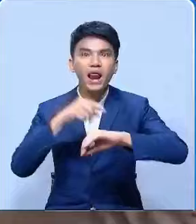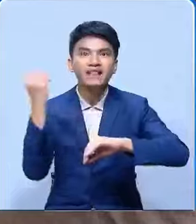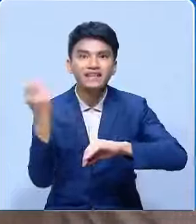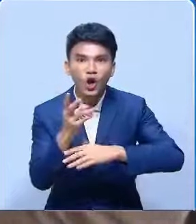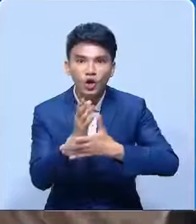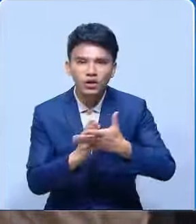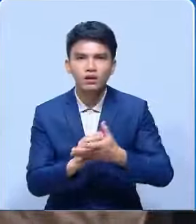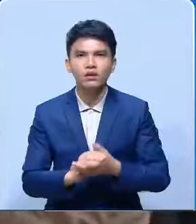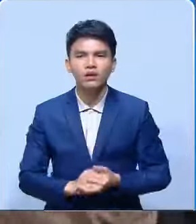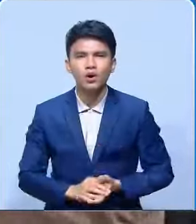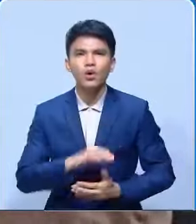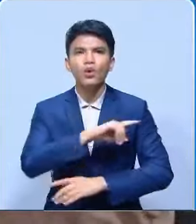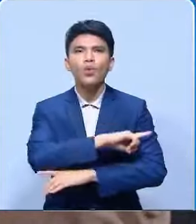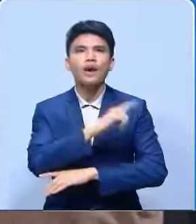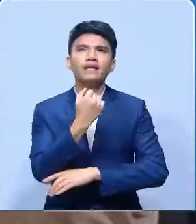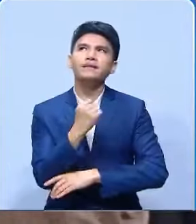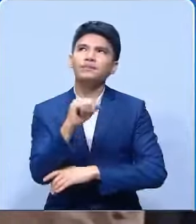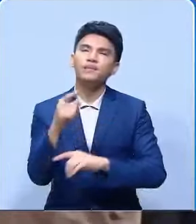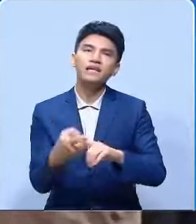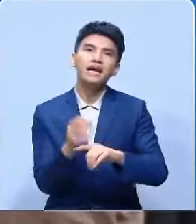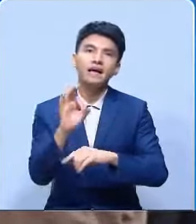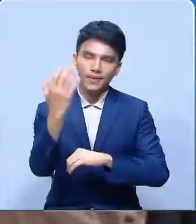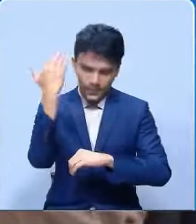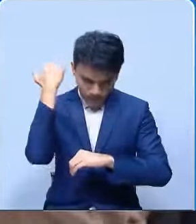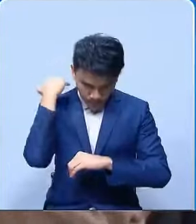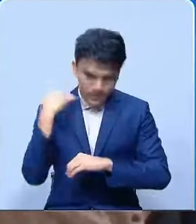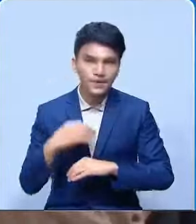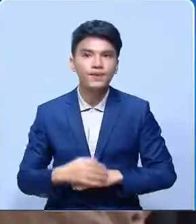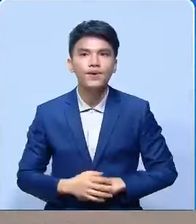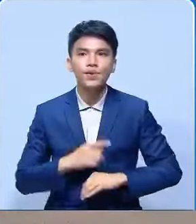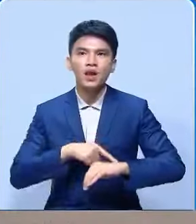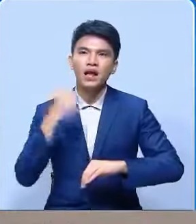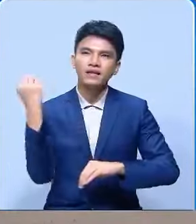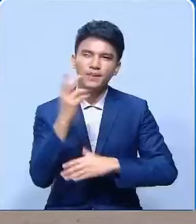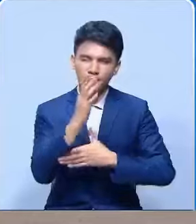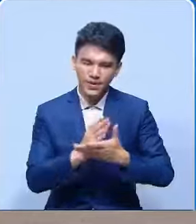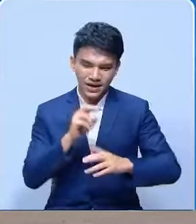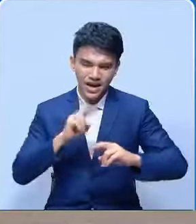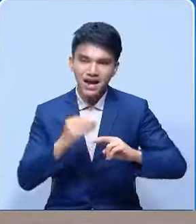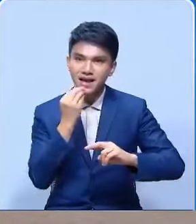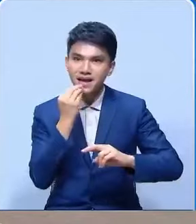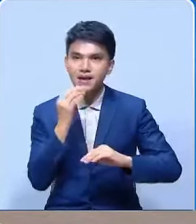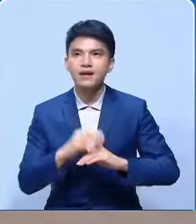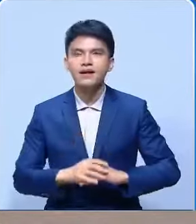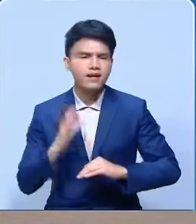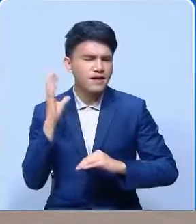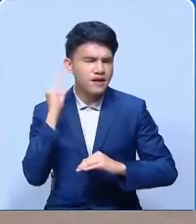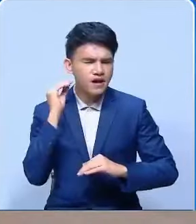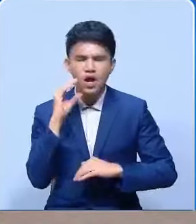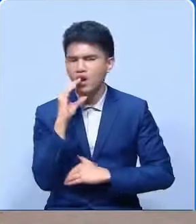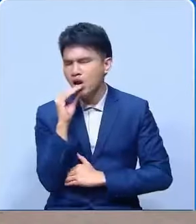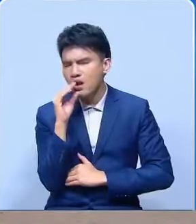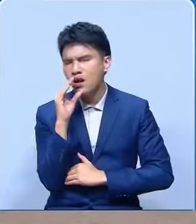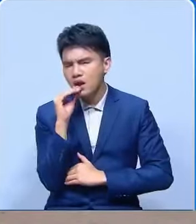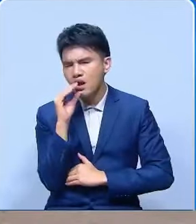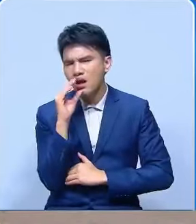นเมื่อ 10กันยายนที่ผ่านมาผู้เสียหายบอก 2:30นกำลังนั่งกินข้าวอยู่ในบ้านอืได้ยินเสียงคนพูดพึมๆ